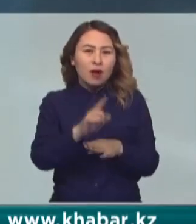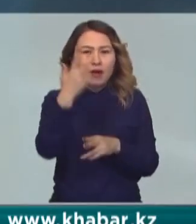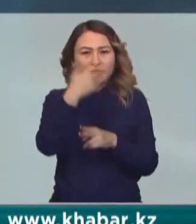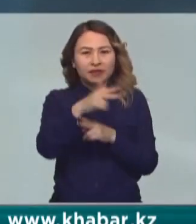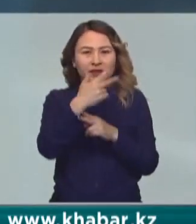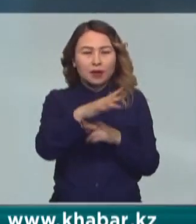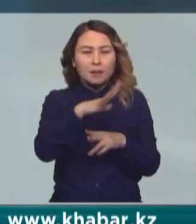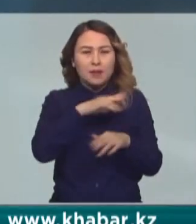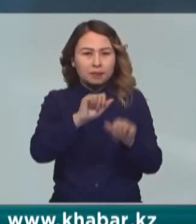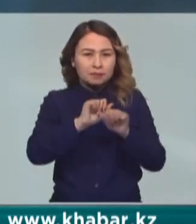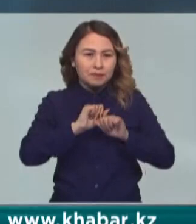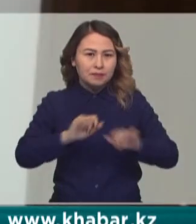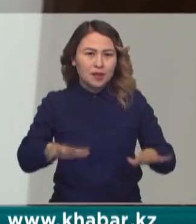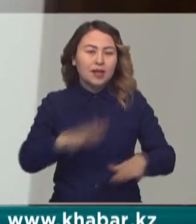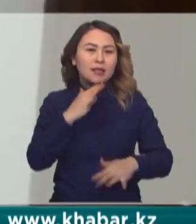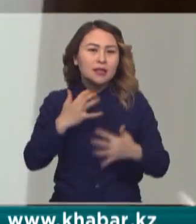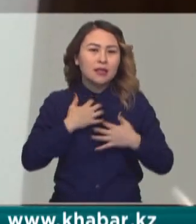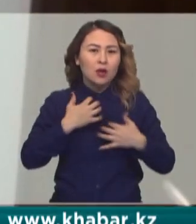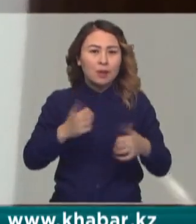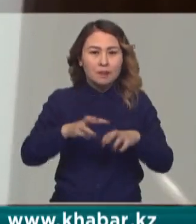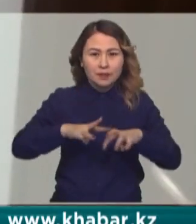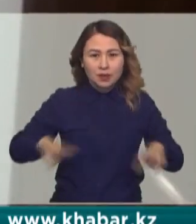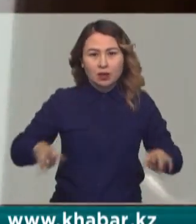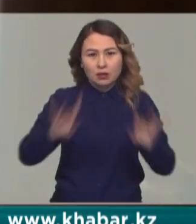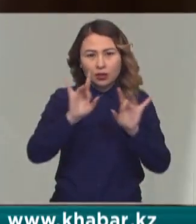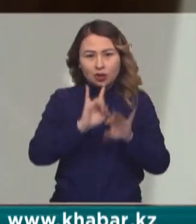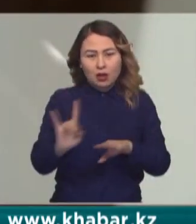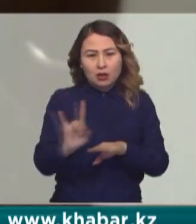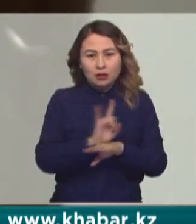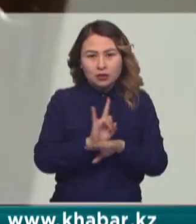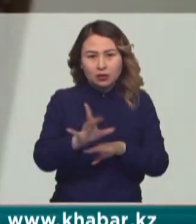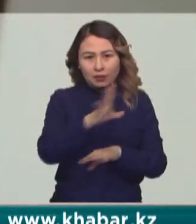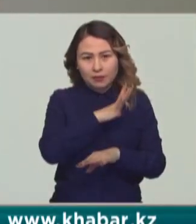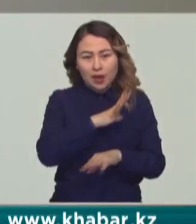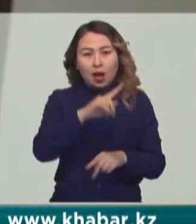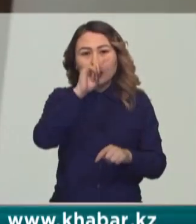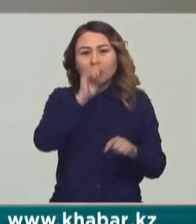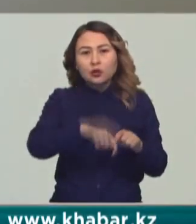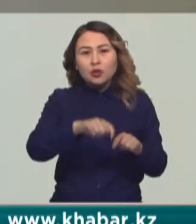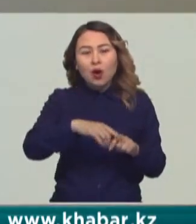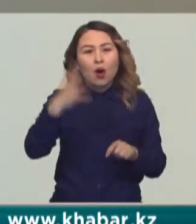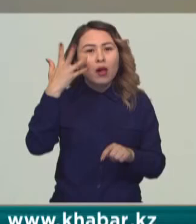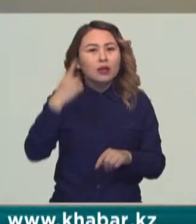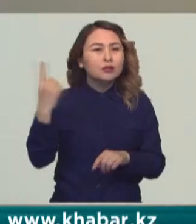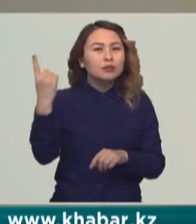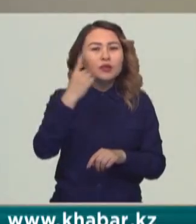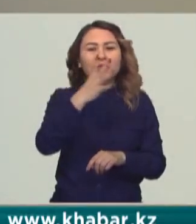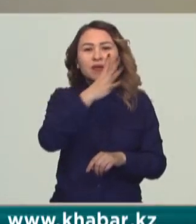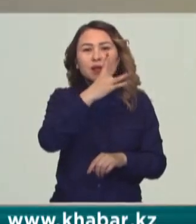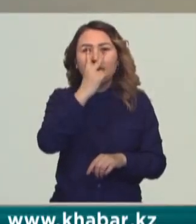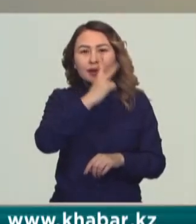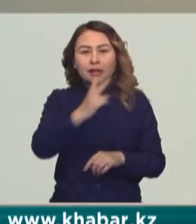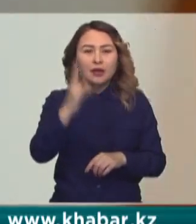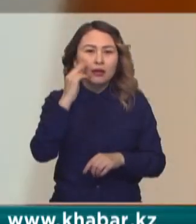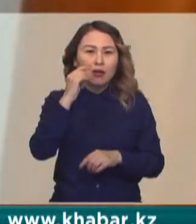видео тараған еді. Кейін бұл мәліметтің денсаулық сақтау министрлігінің өкілдері жалған екенін айтты. Тексеру іс-шараларының алғашқы